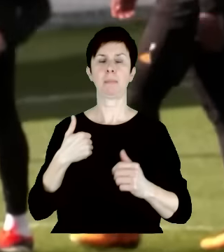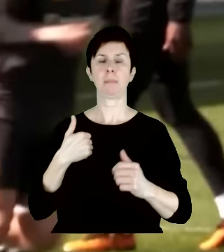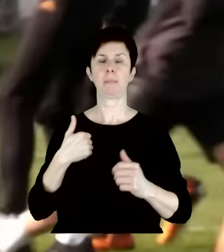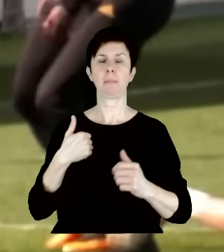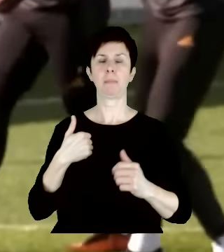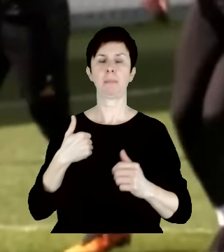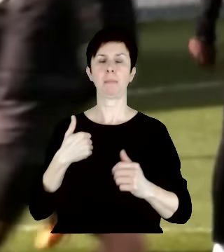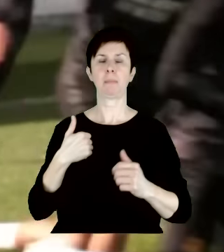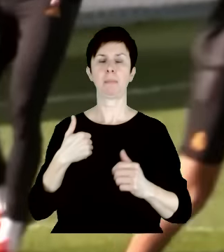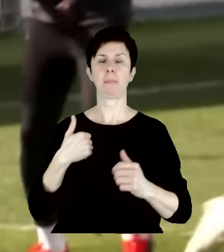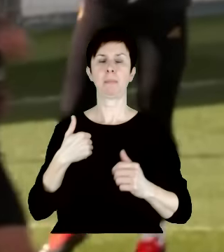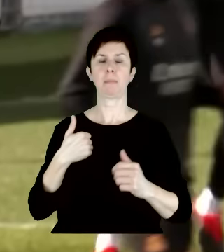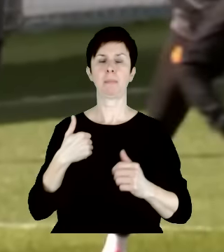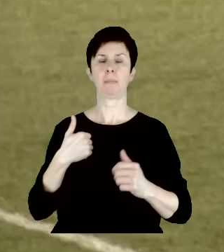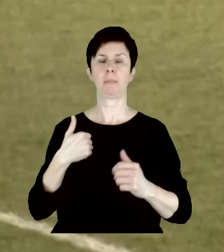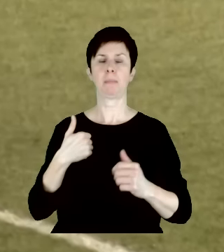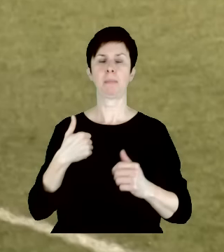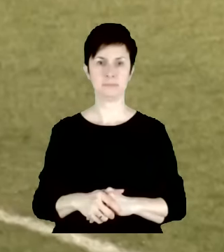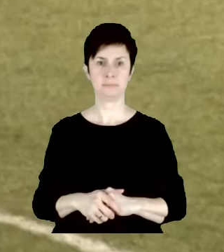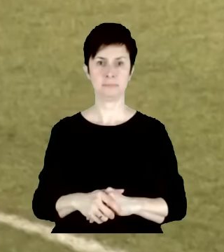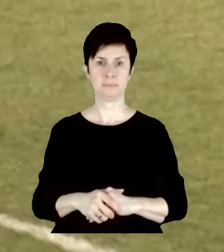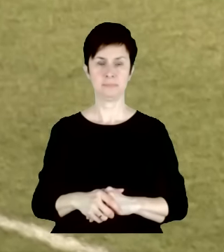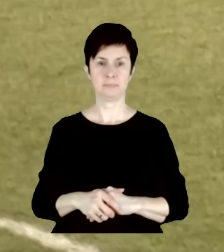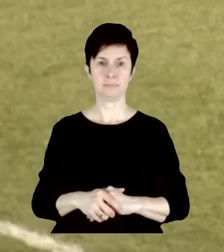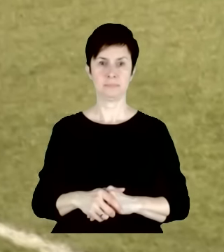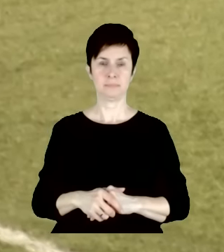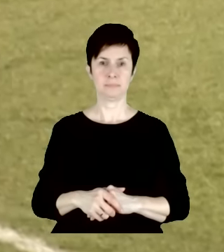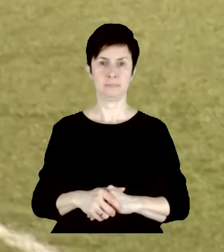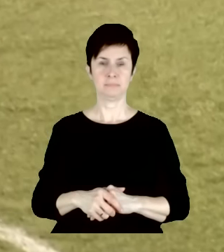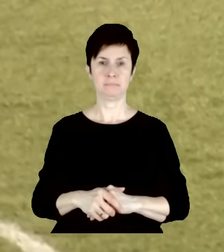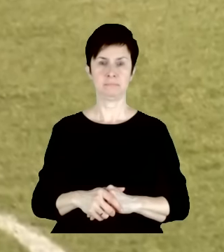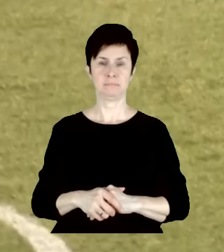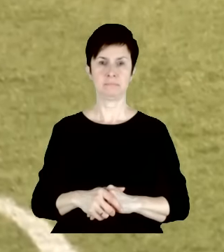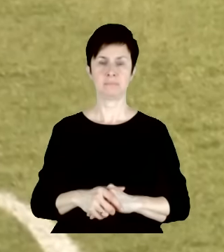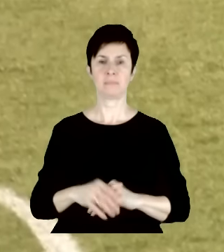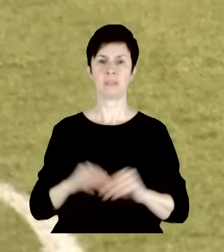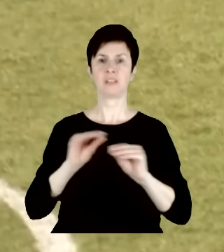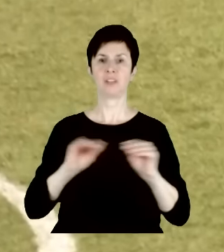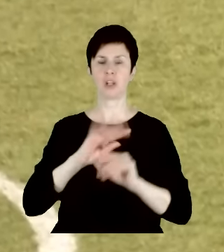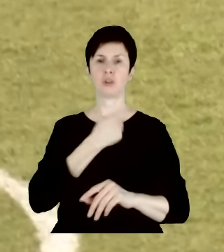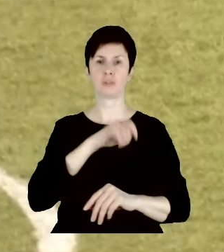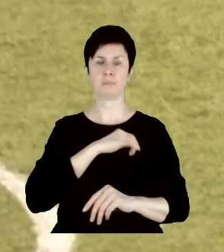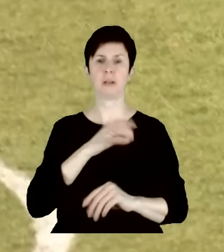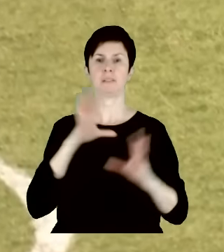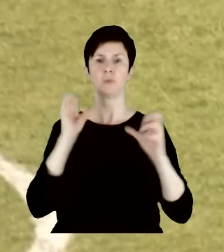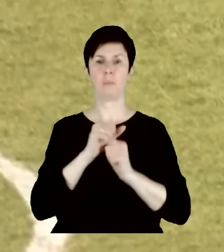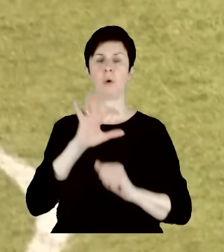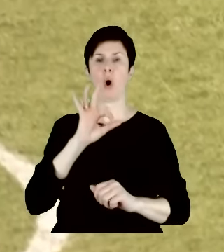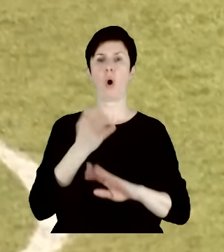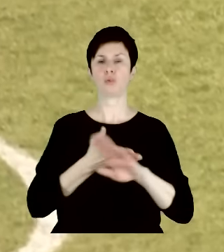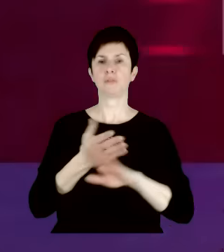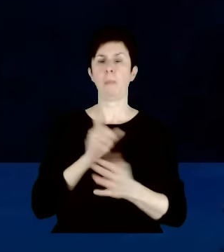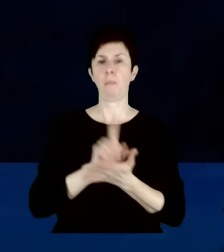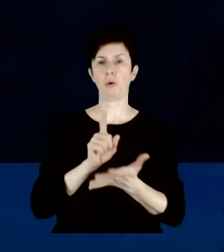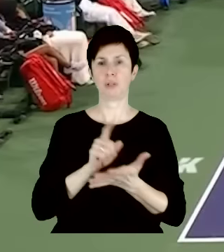drużynę wpłyną dzisiejsze informacje hiszpańskiej prokuratury, która oskarżyła ich trenera Carlo Ancelottiego o oszustwa podatkowe i zażądała dla niego blisko 5